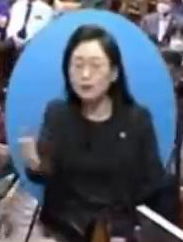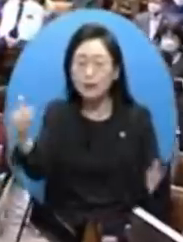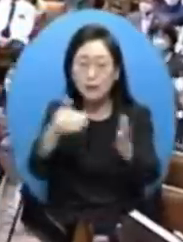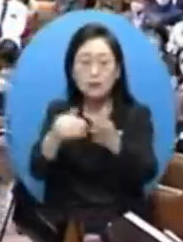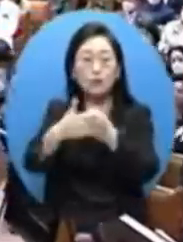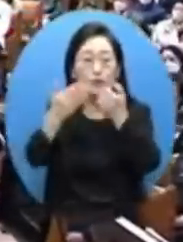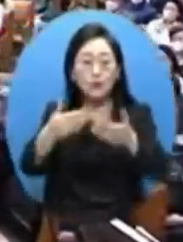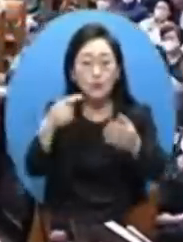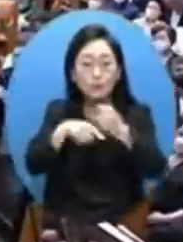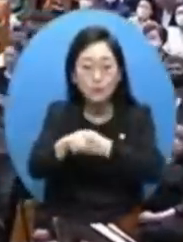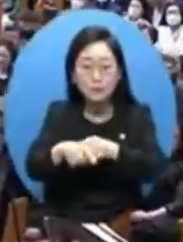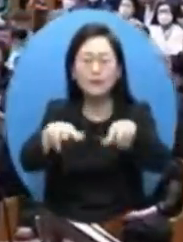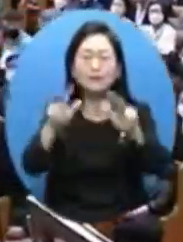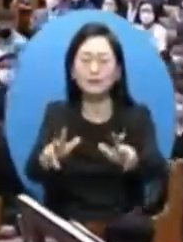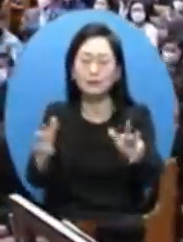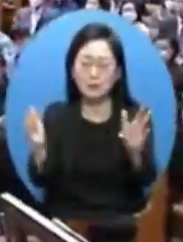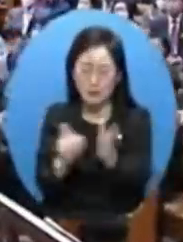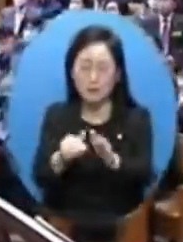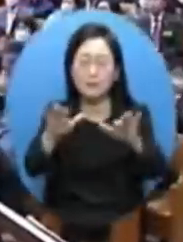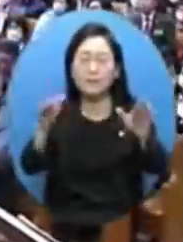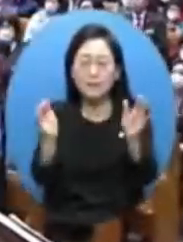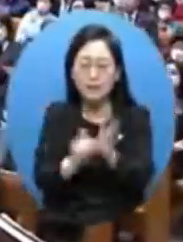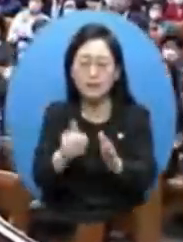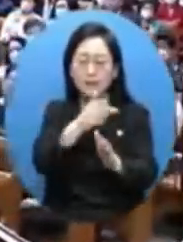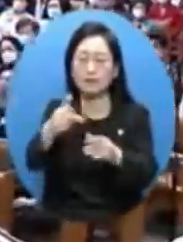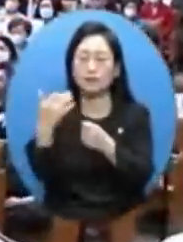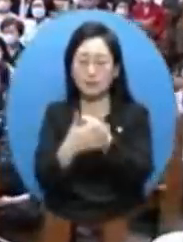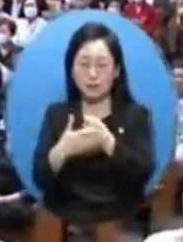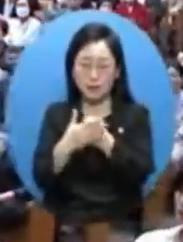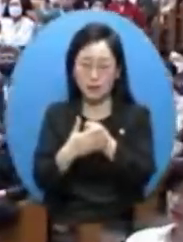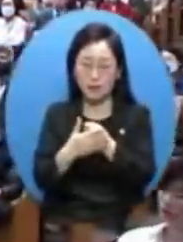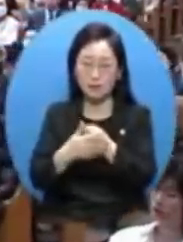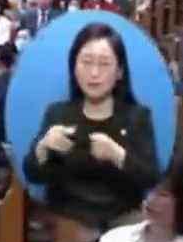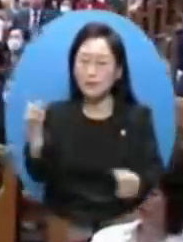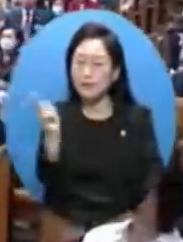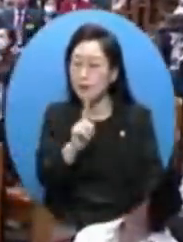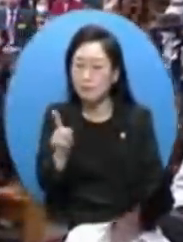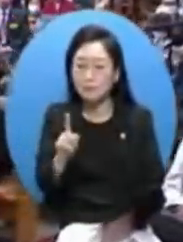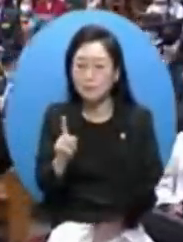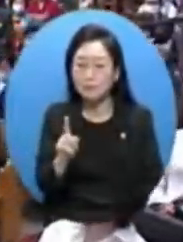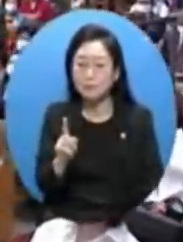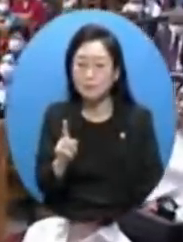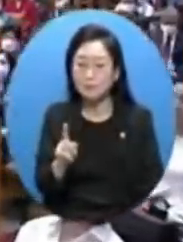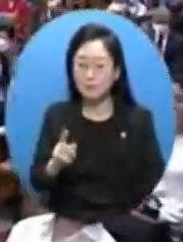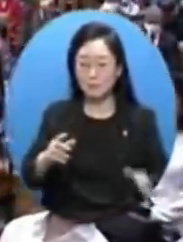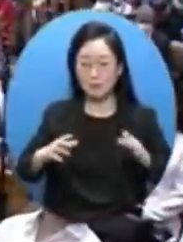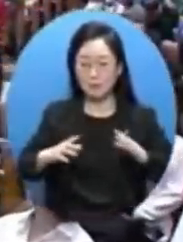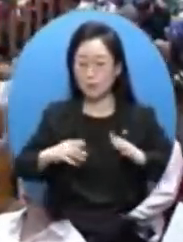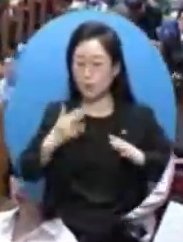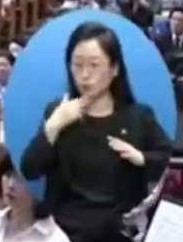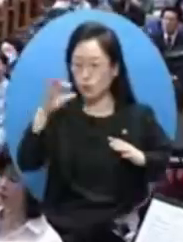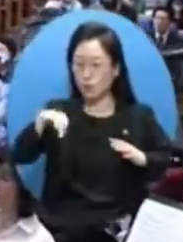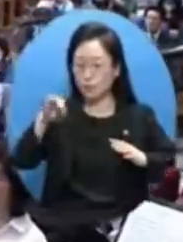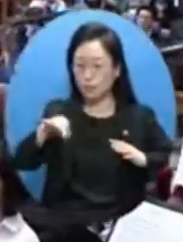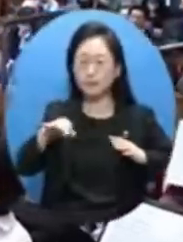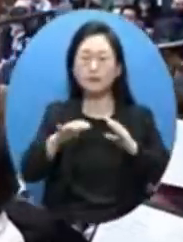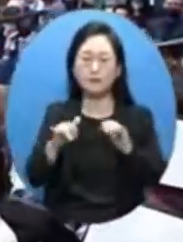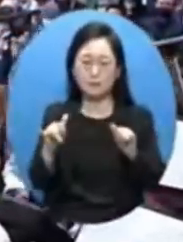말씀은 지금까지 이렇게 큰 은혜로 아무런 자랑할 것도 없고 보잘 것도 없고